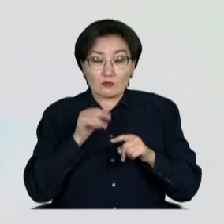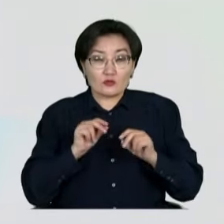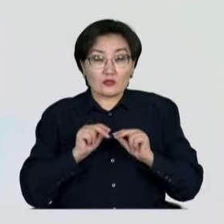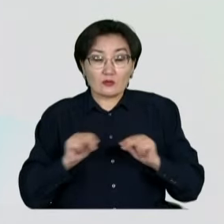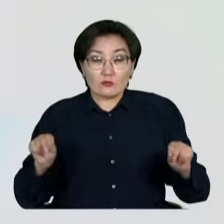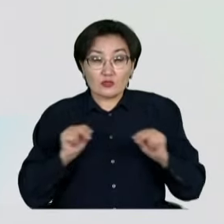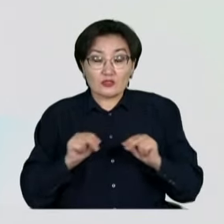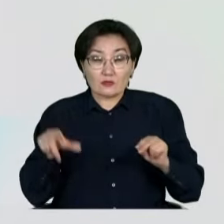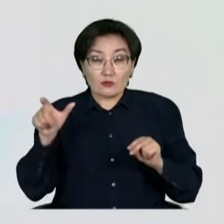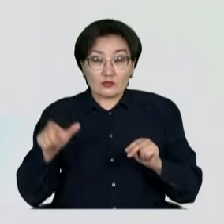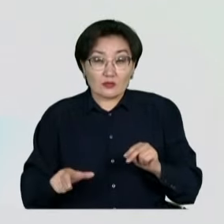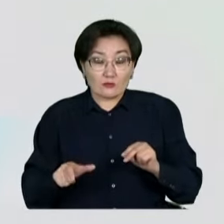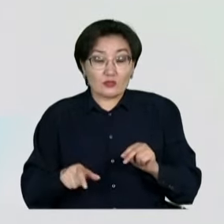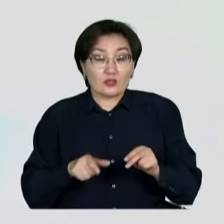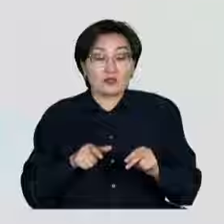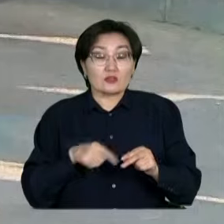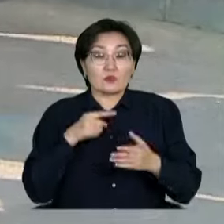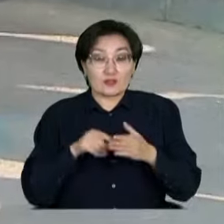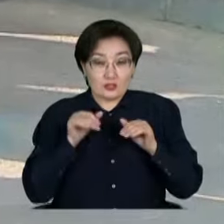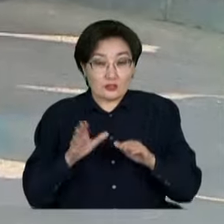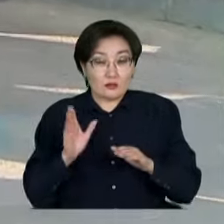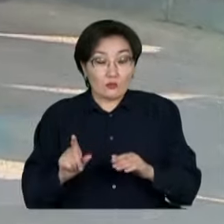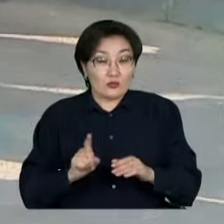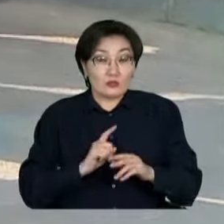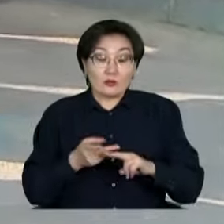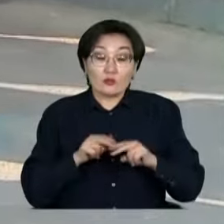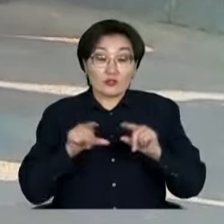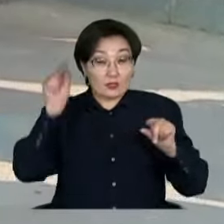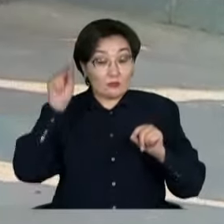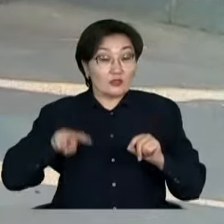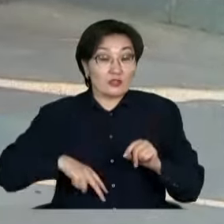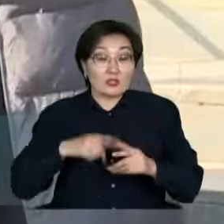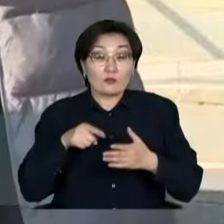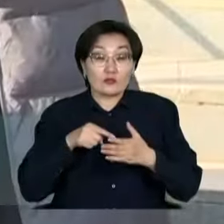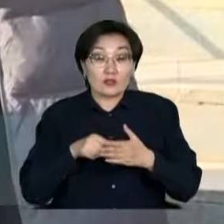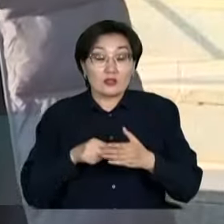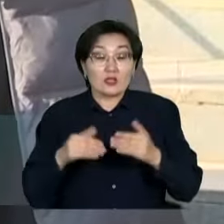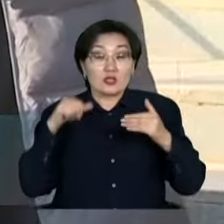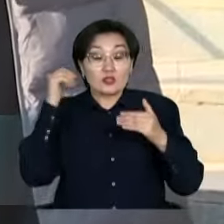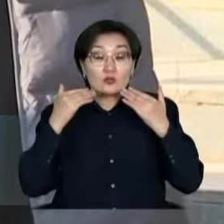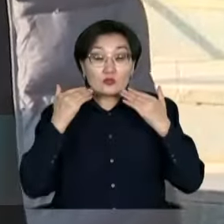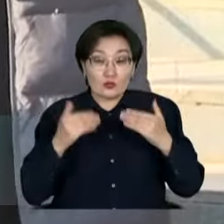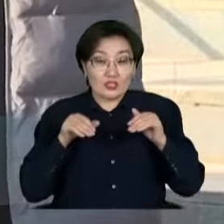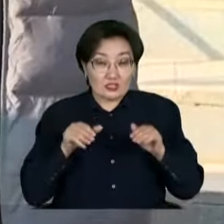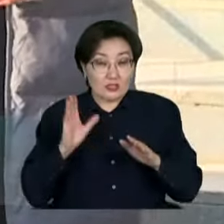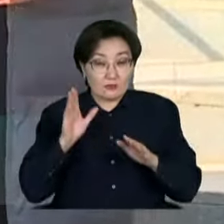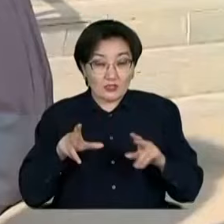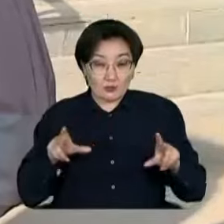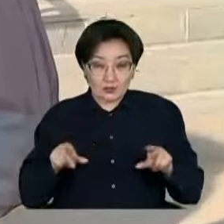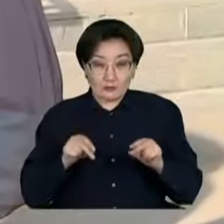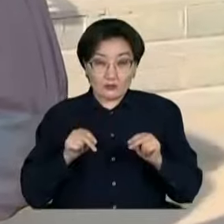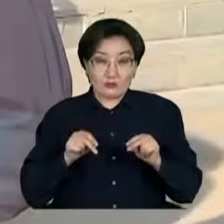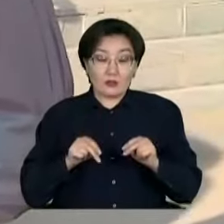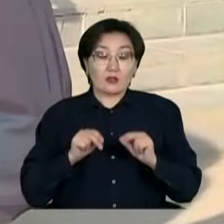арыз шағымы оң шешім табады деп күтудеміз. Аталған мектептің директоры мәселені жыл соңына дейін бір жақты етуге уәде берді.